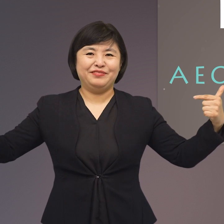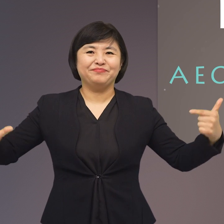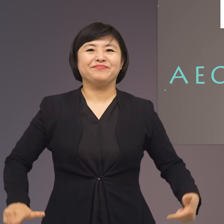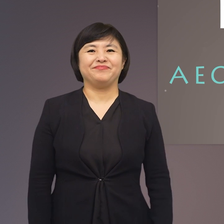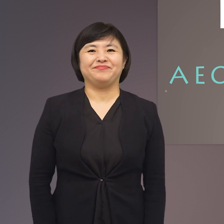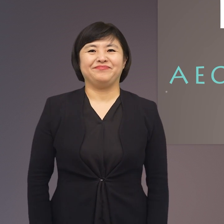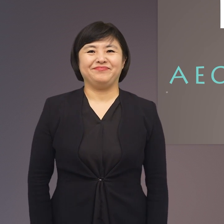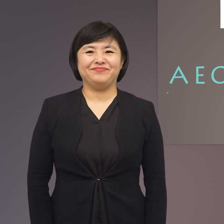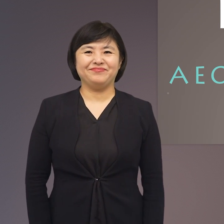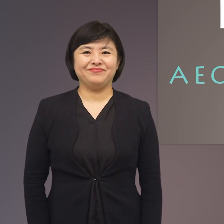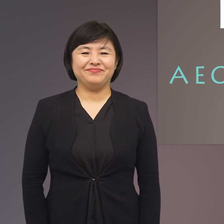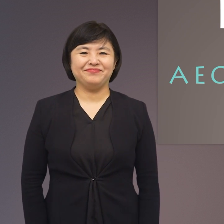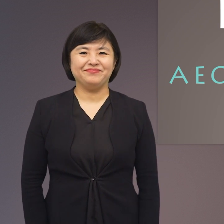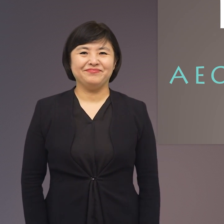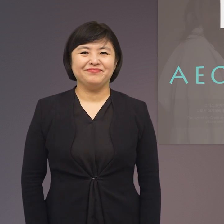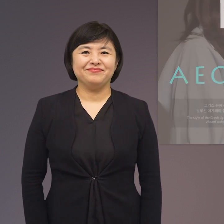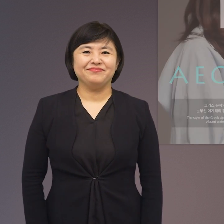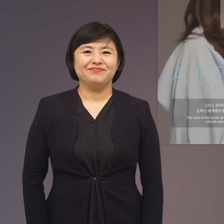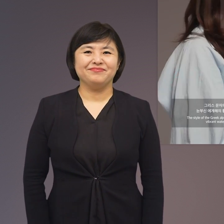그러니까 양식이 다릅니다.